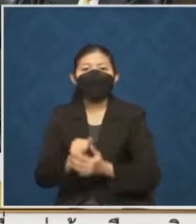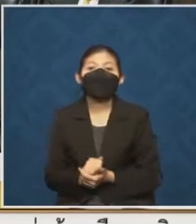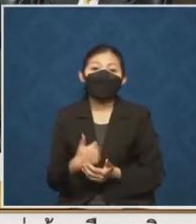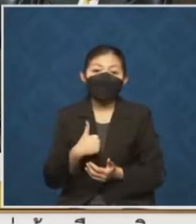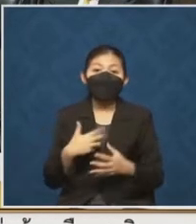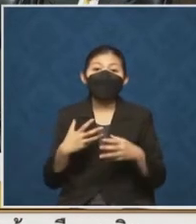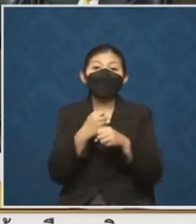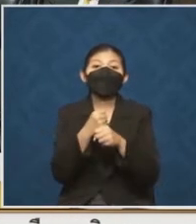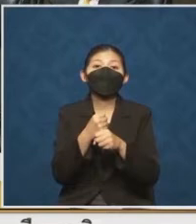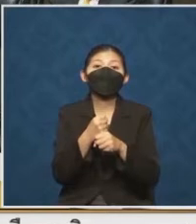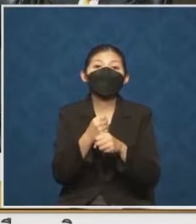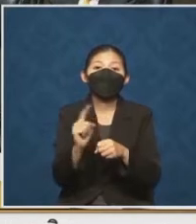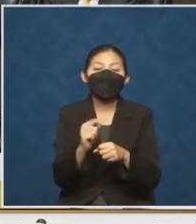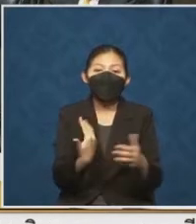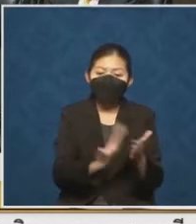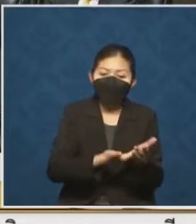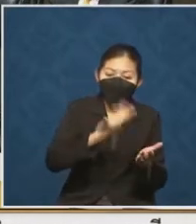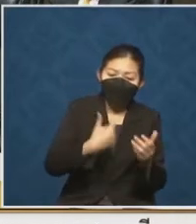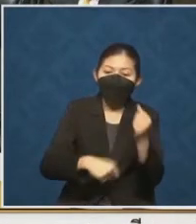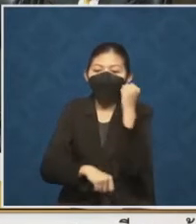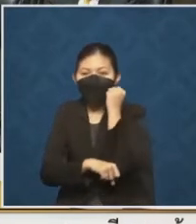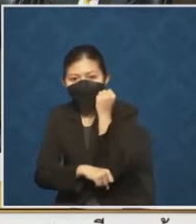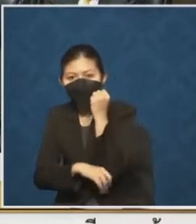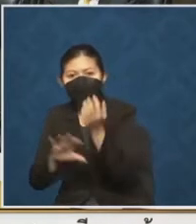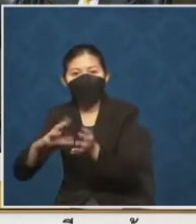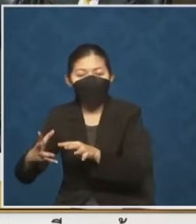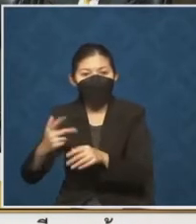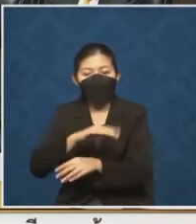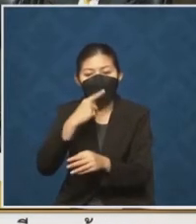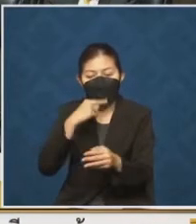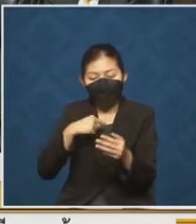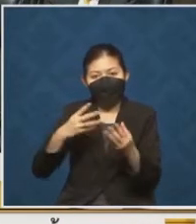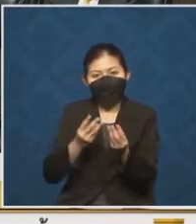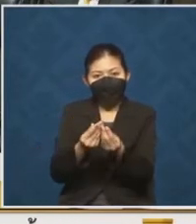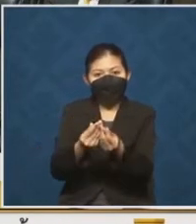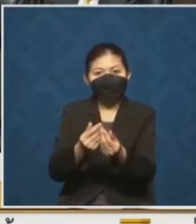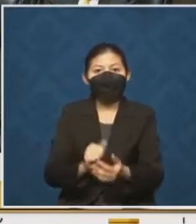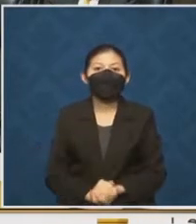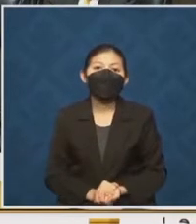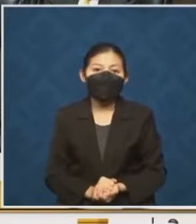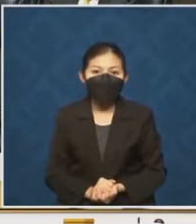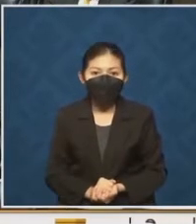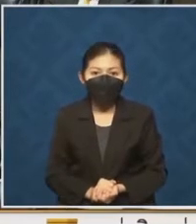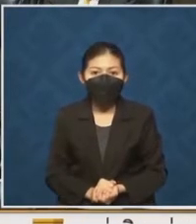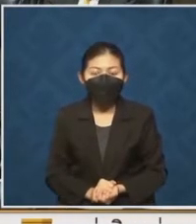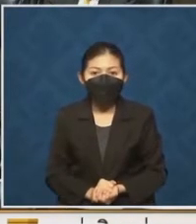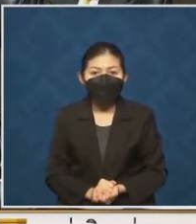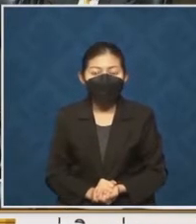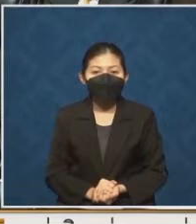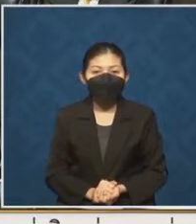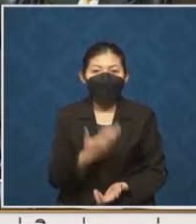มีทั้งแผ่นดินค่ะจนทั้งแผ่นดินพ่อพันธุ์ทั้งแผ่นดินครับ